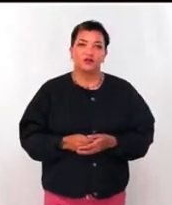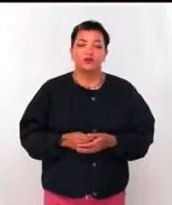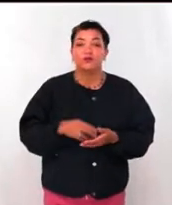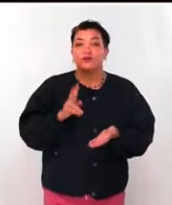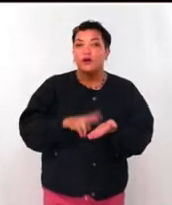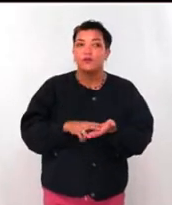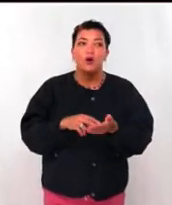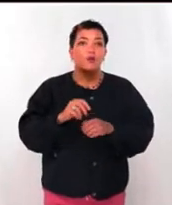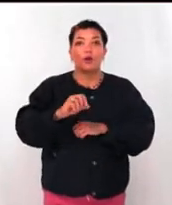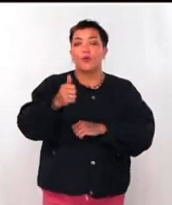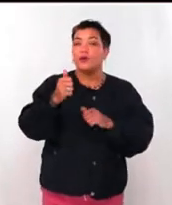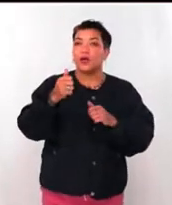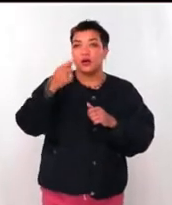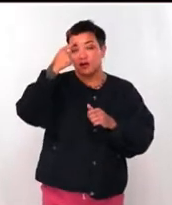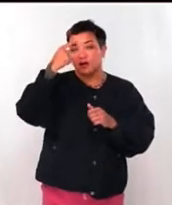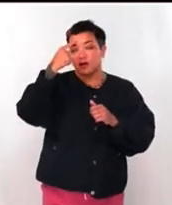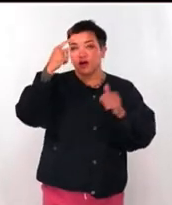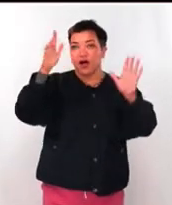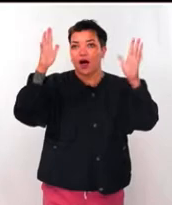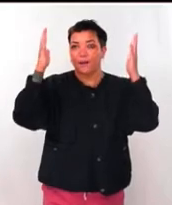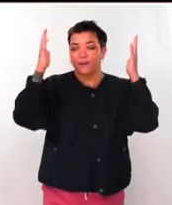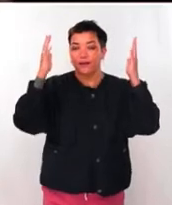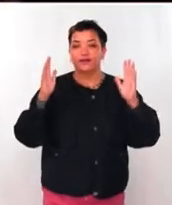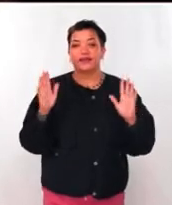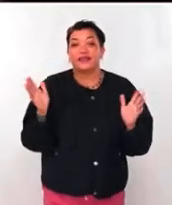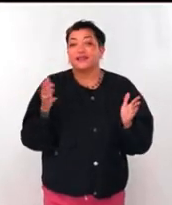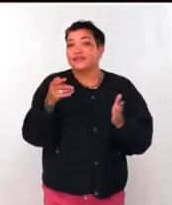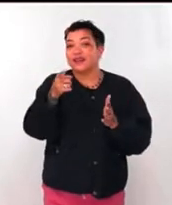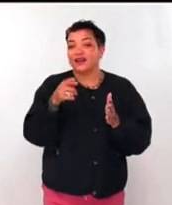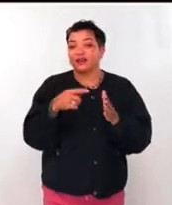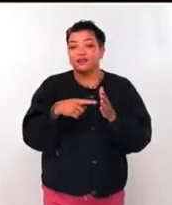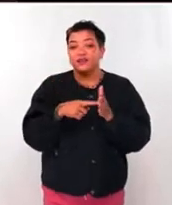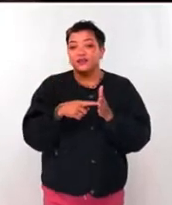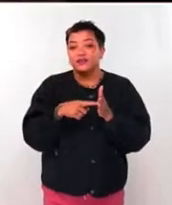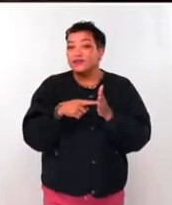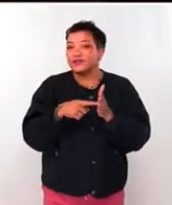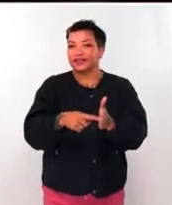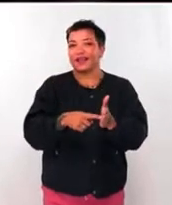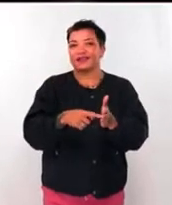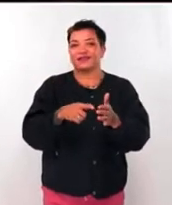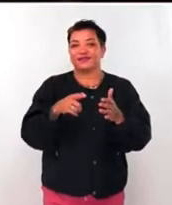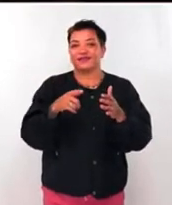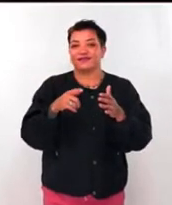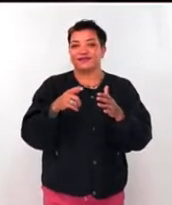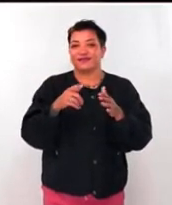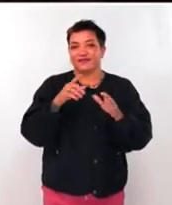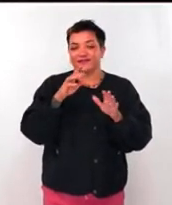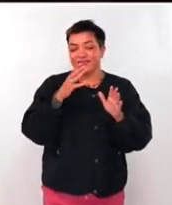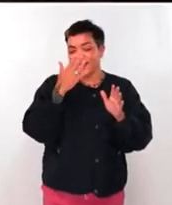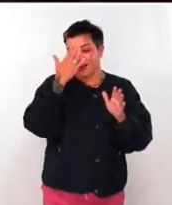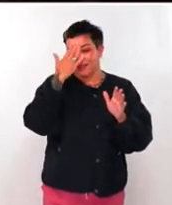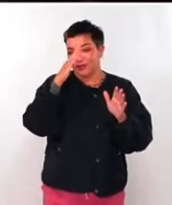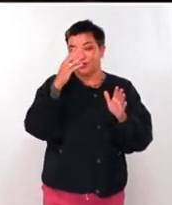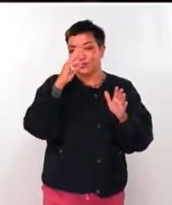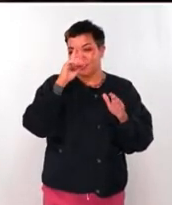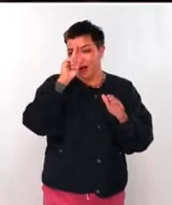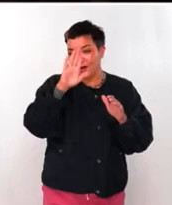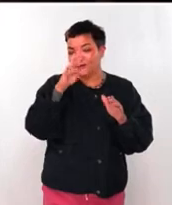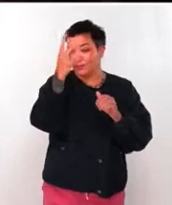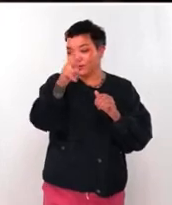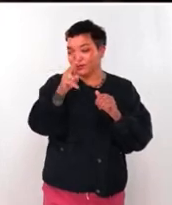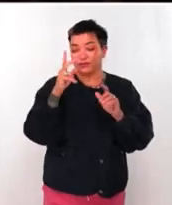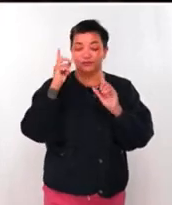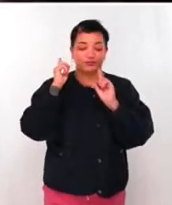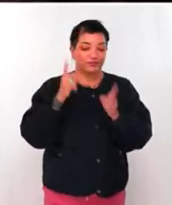arbres d'abord. Et d'ailleurs c'est fidèle à votre positionnement. Moi j'ai toujours en mémoire le fait que vous